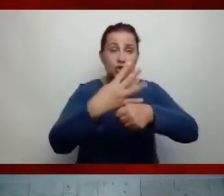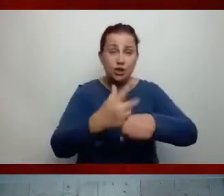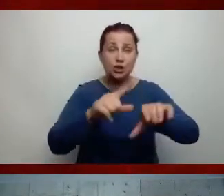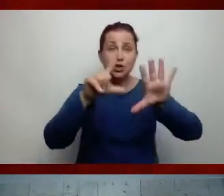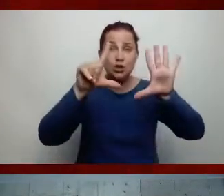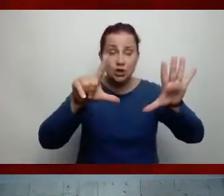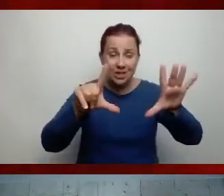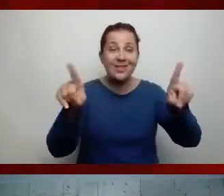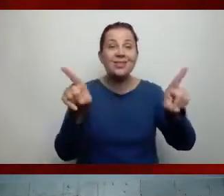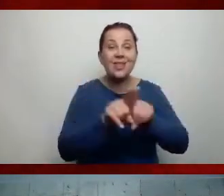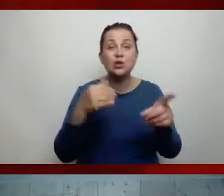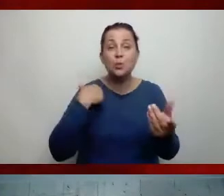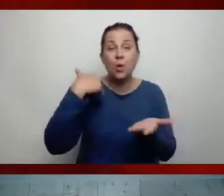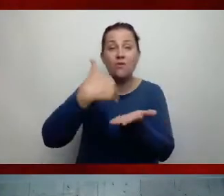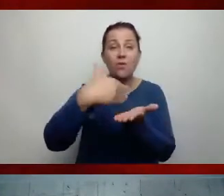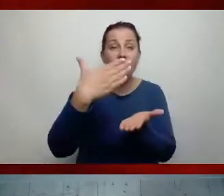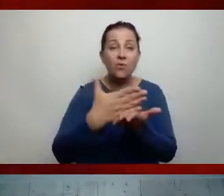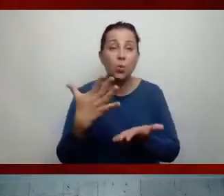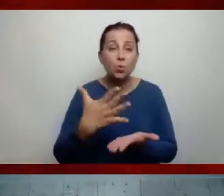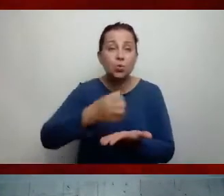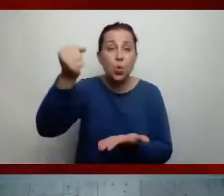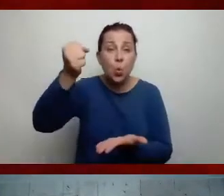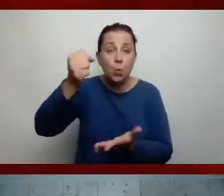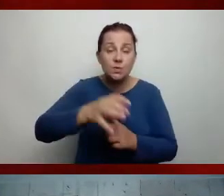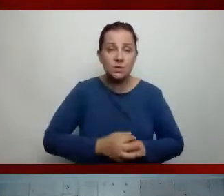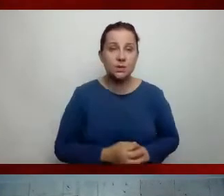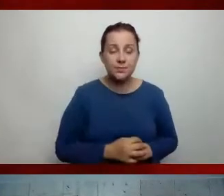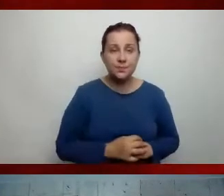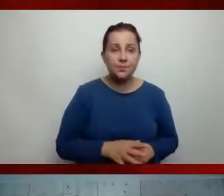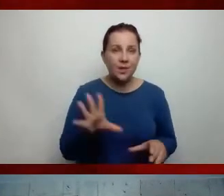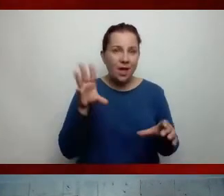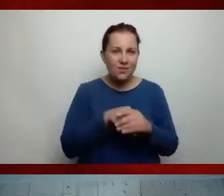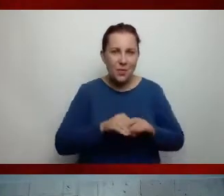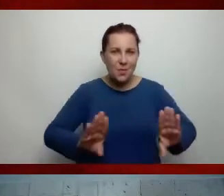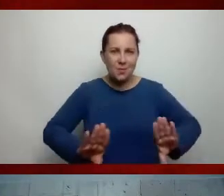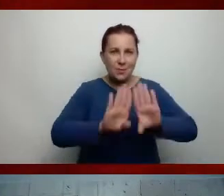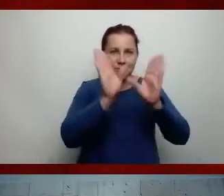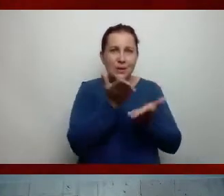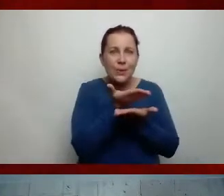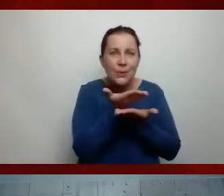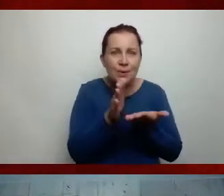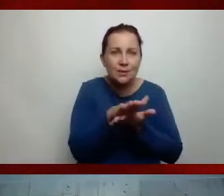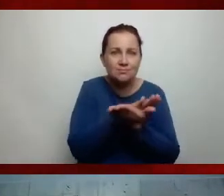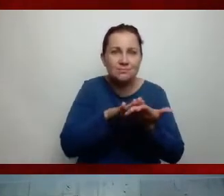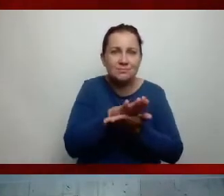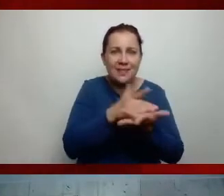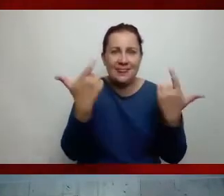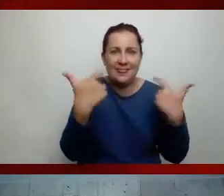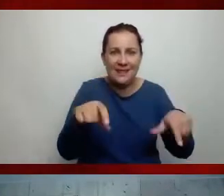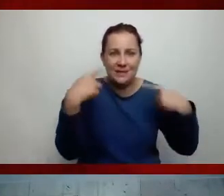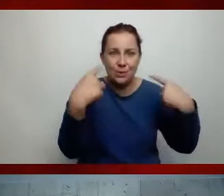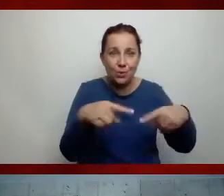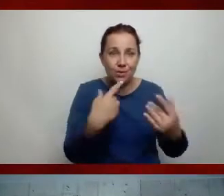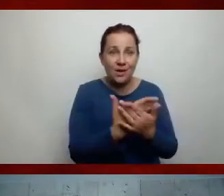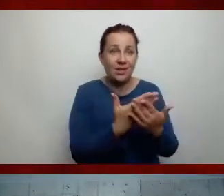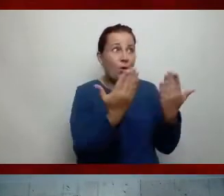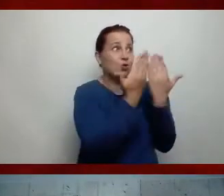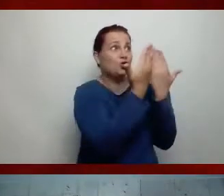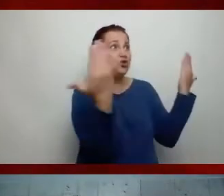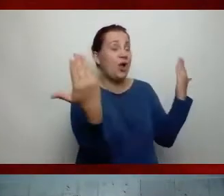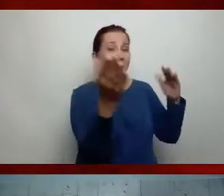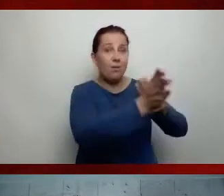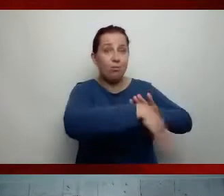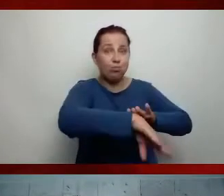województwo słupskie, które niczego nie miało w swoim muzeum. Musieli czymś zapełnić ściany, więc od